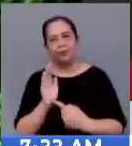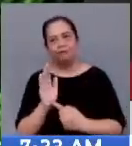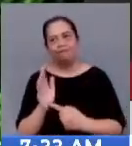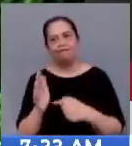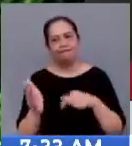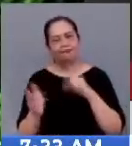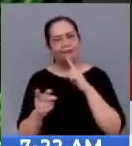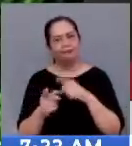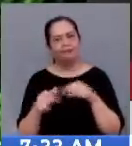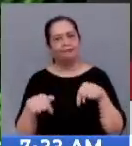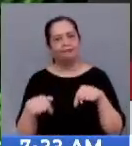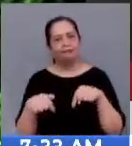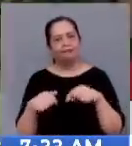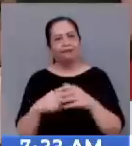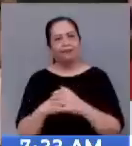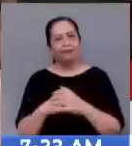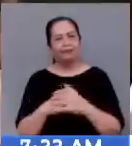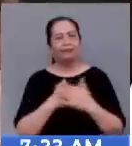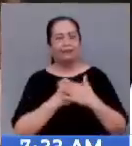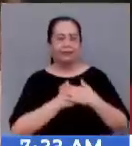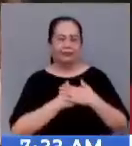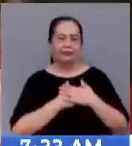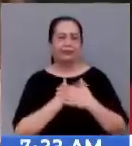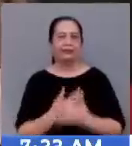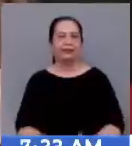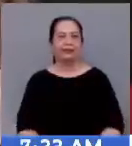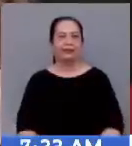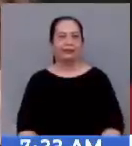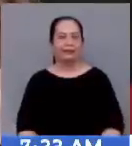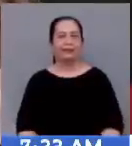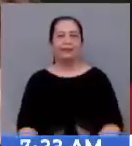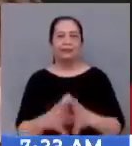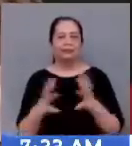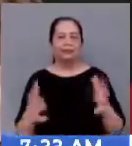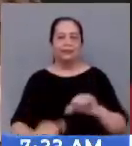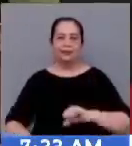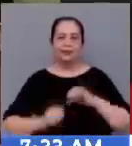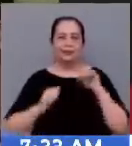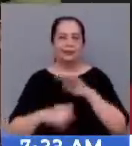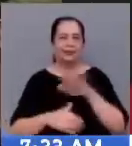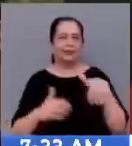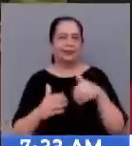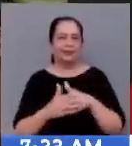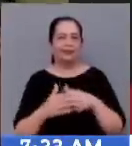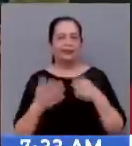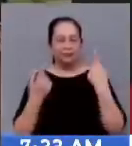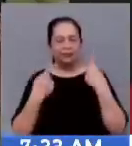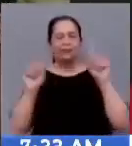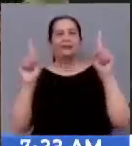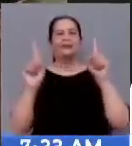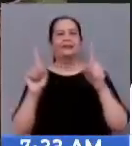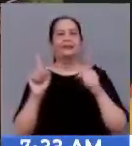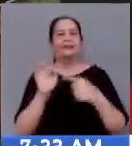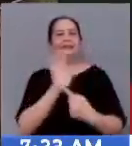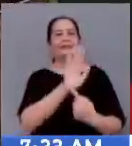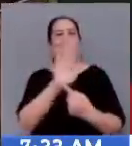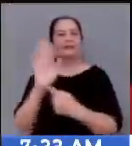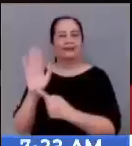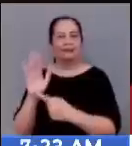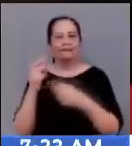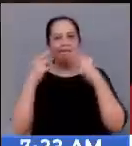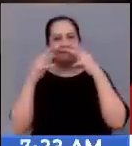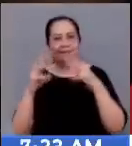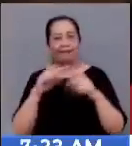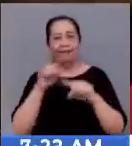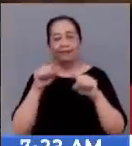sa malapit sa puso ko. Labis na ipinagmamalaki ng lahat na finally ay mapapanood na sa primetime simula July 4